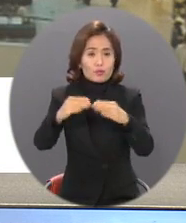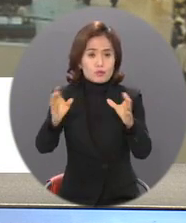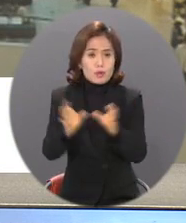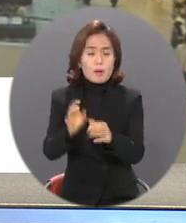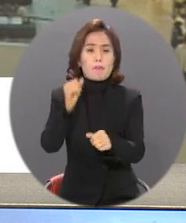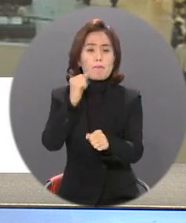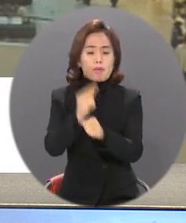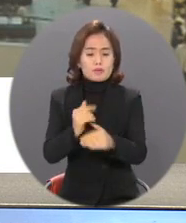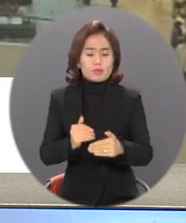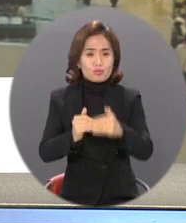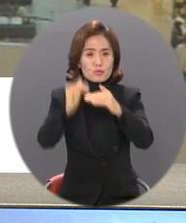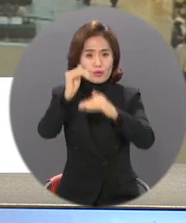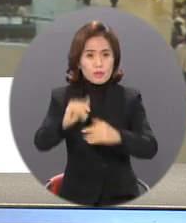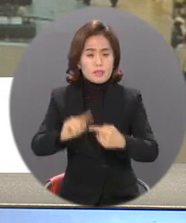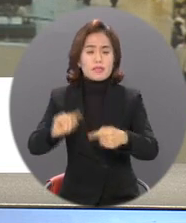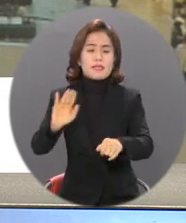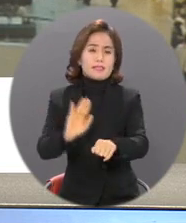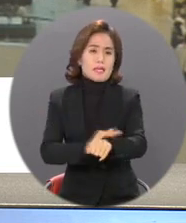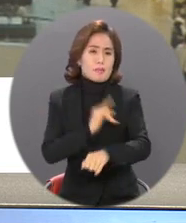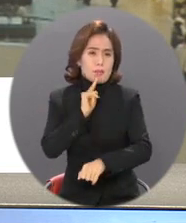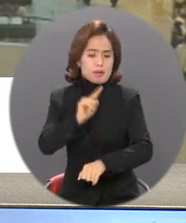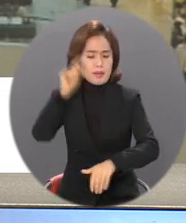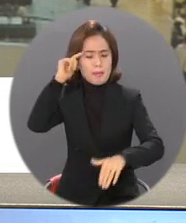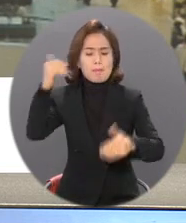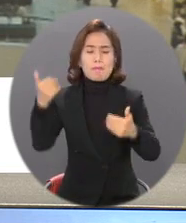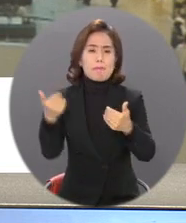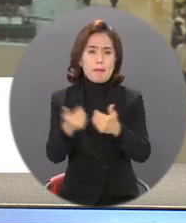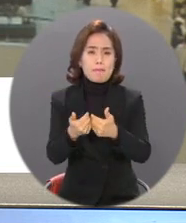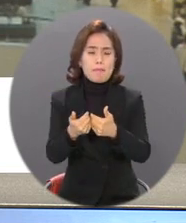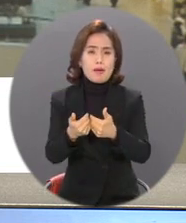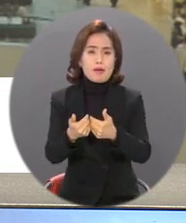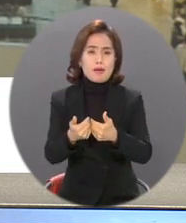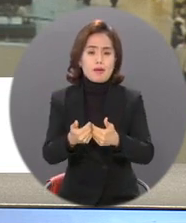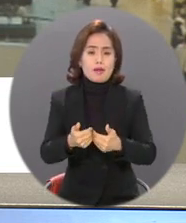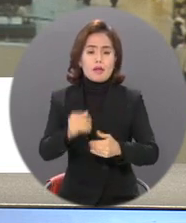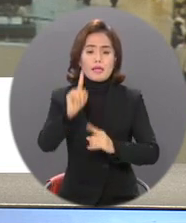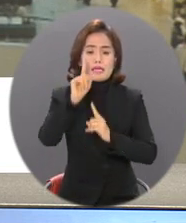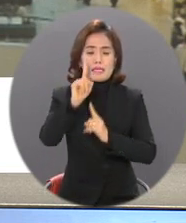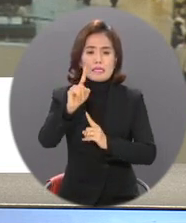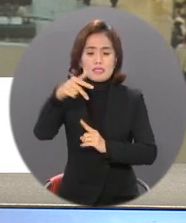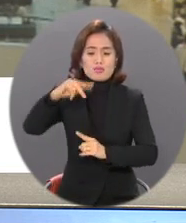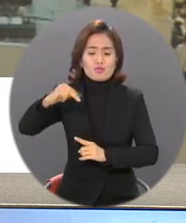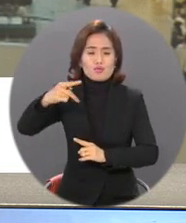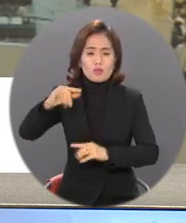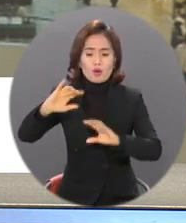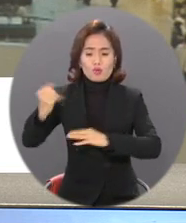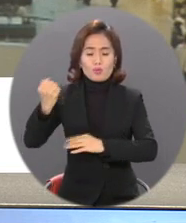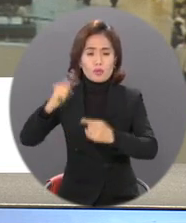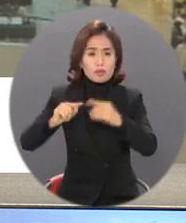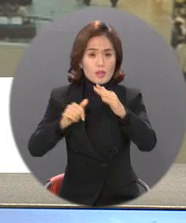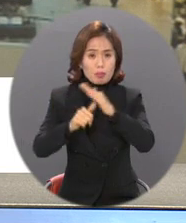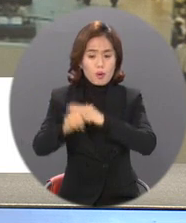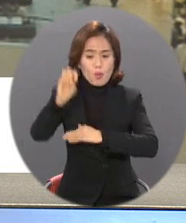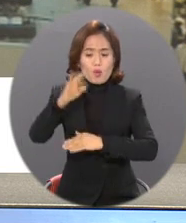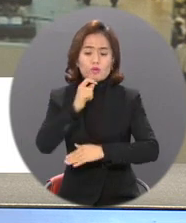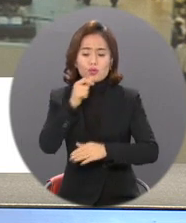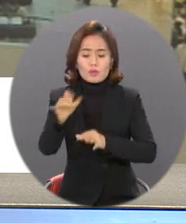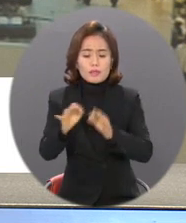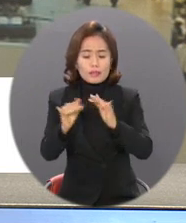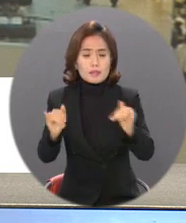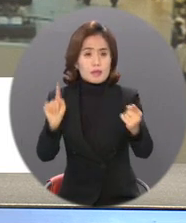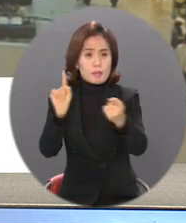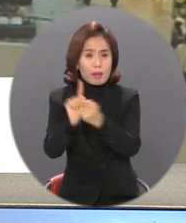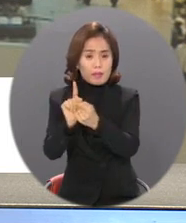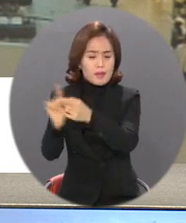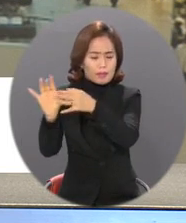이미 추진 중인 사안을 오도하고 있다며 반발하는 가운데 이준석 국민의힘 대표는 광주 소상공인들을 만나